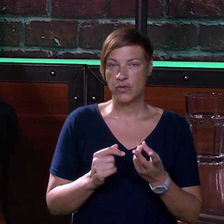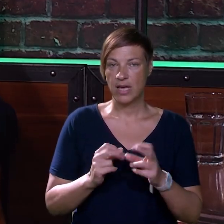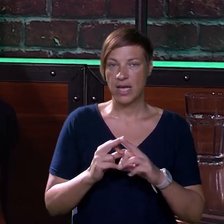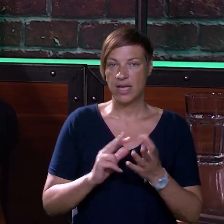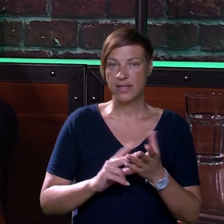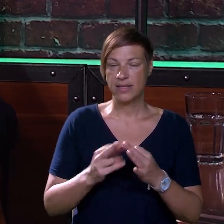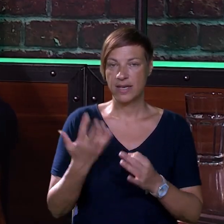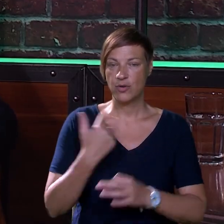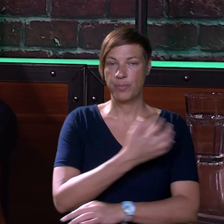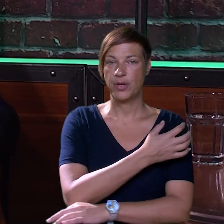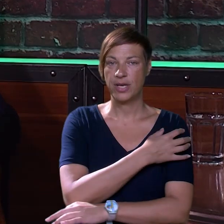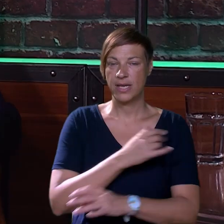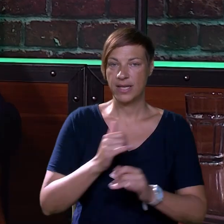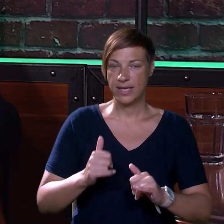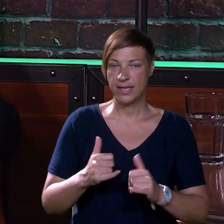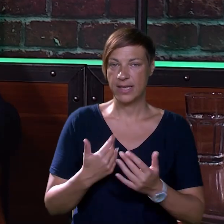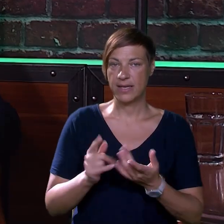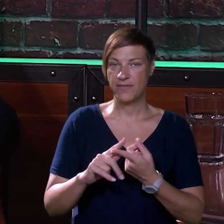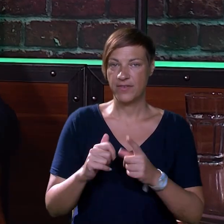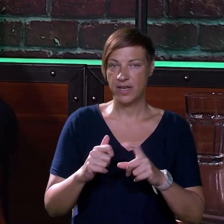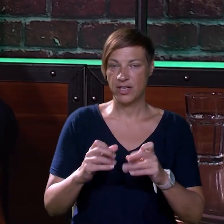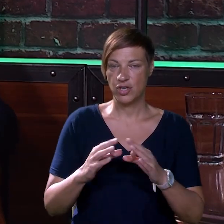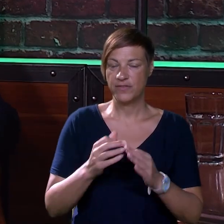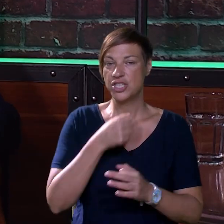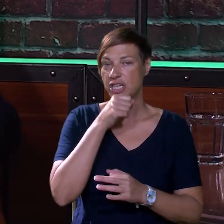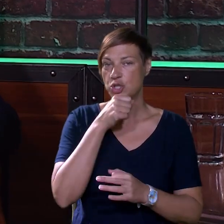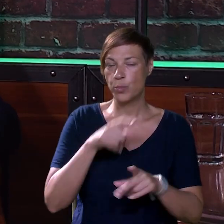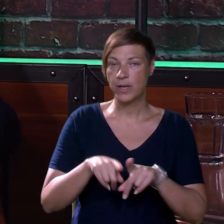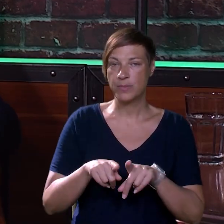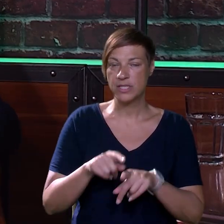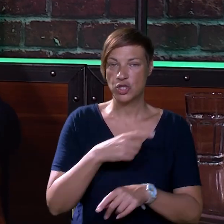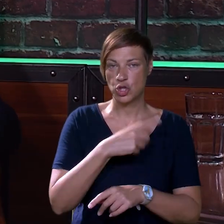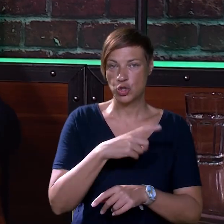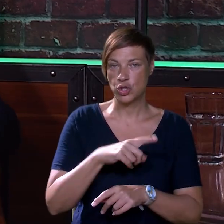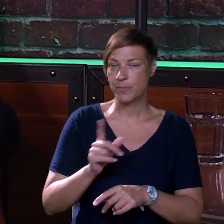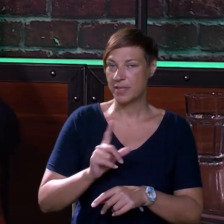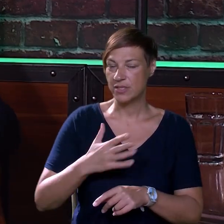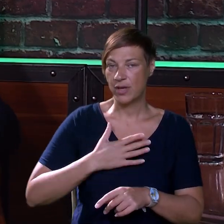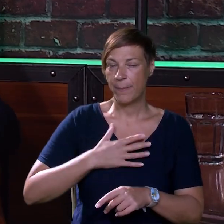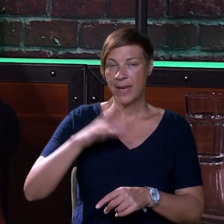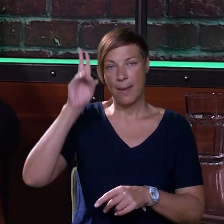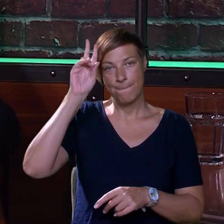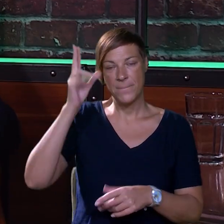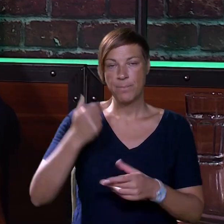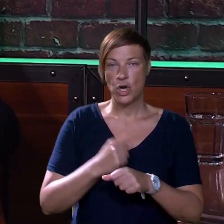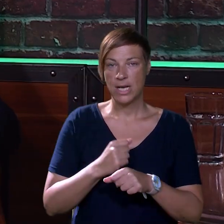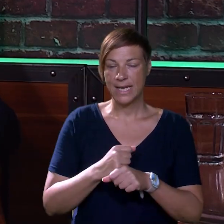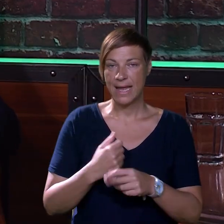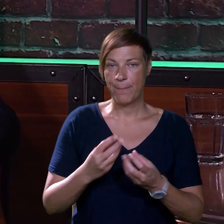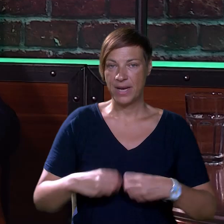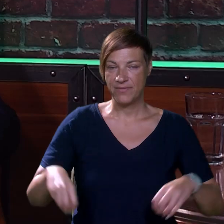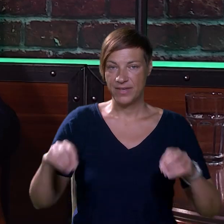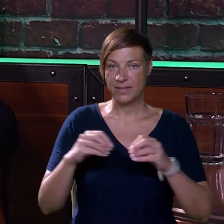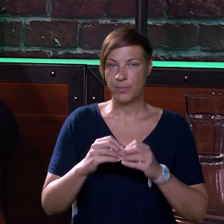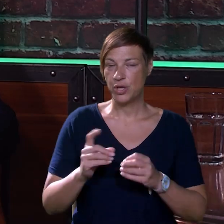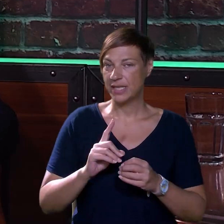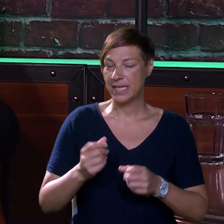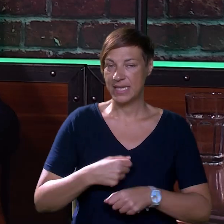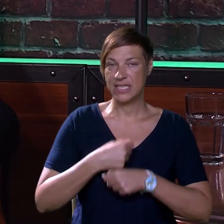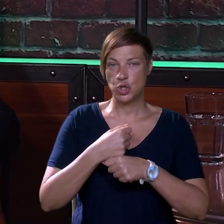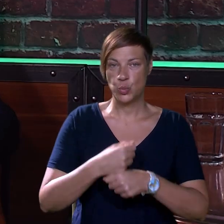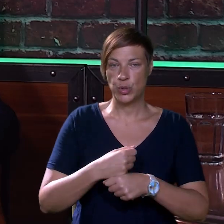Andra koji je kasnije bio gradonačelnik i današnjeg gospodina Frankovića sa županom isto. Znači, to su ljudi koji, bez kojih mi ne bi mogli napraviti ove projekte, da oni